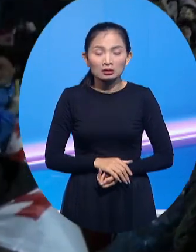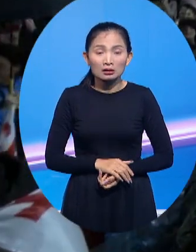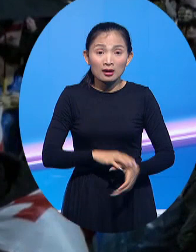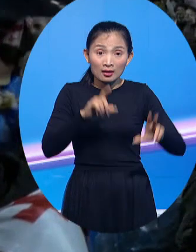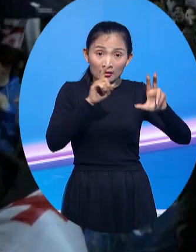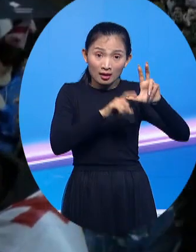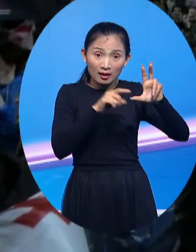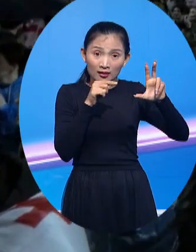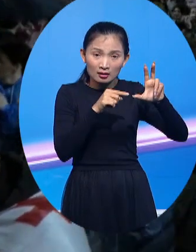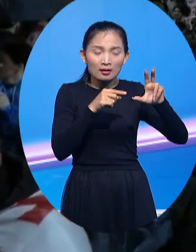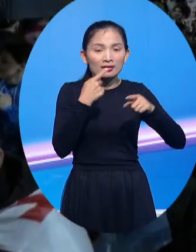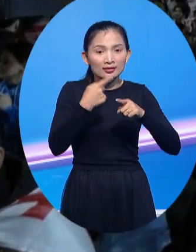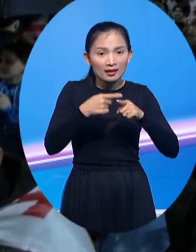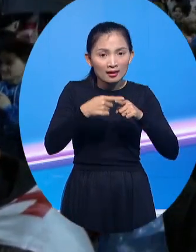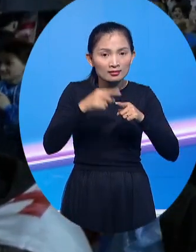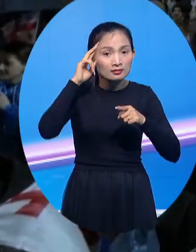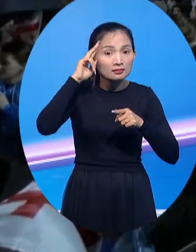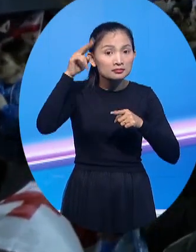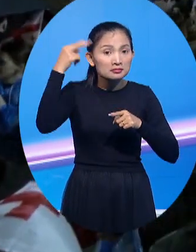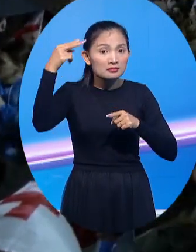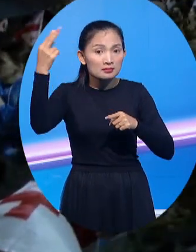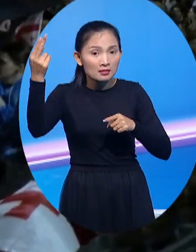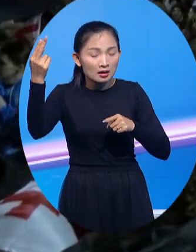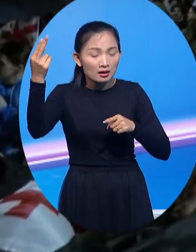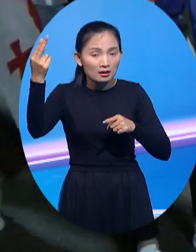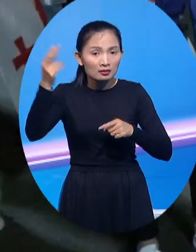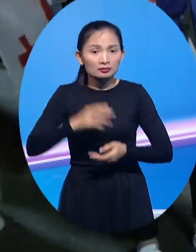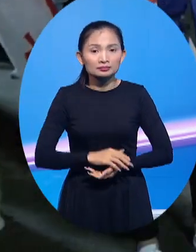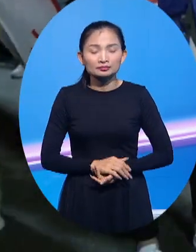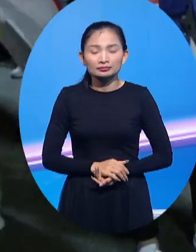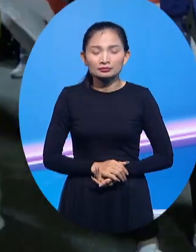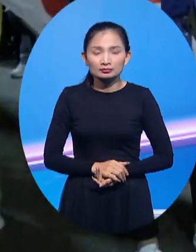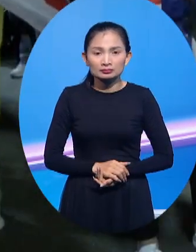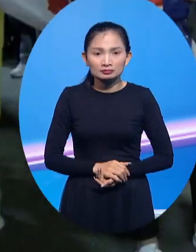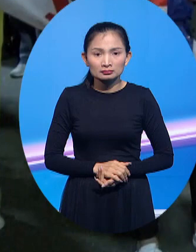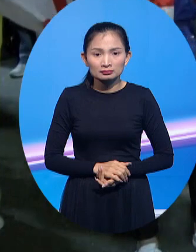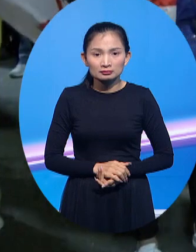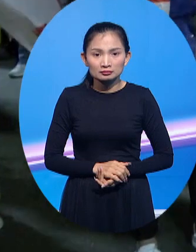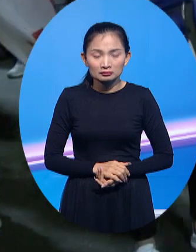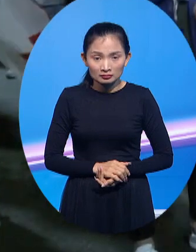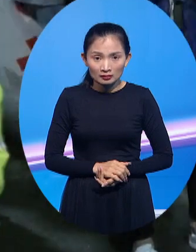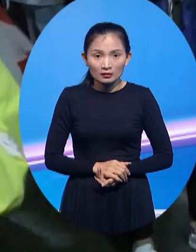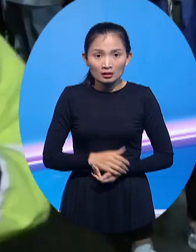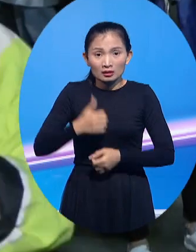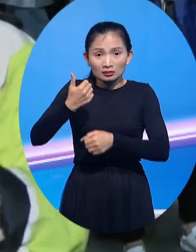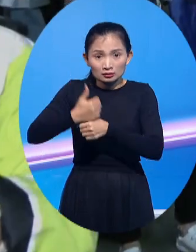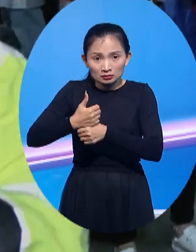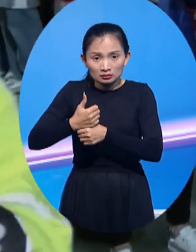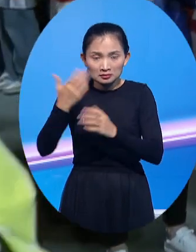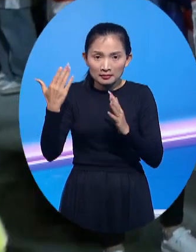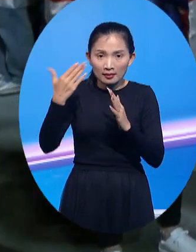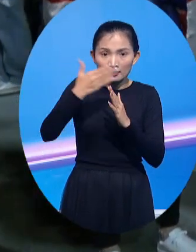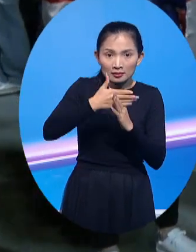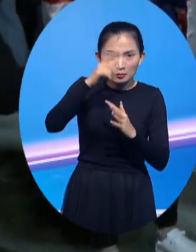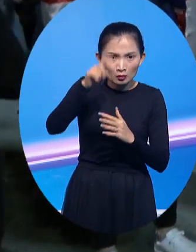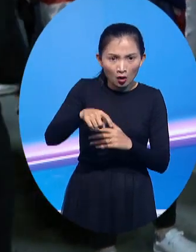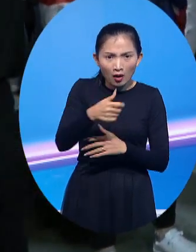quyền sẽ đảm bảo hoàn tất soàn Thảo dự luật lần ba này ngoài ra ông cũng cho biết chính quyền sẽ can thiệp và truy tố những người